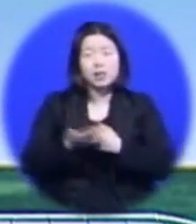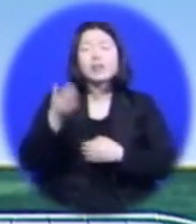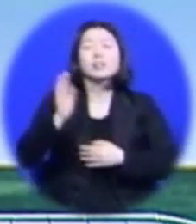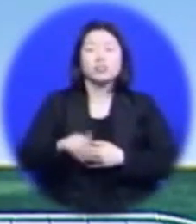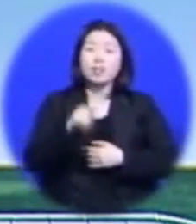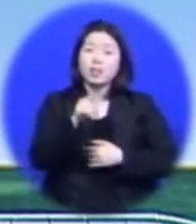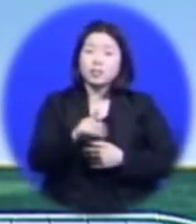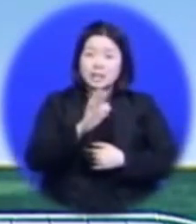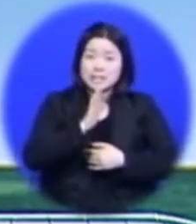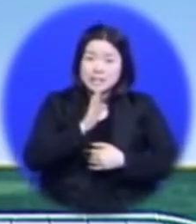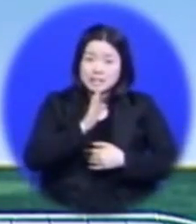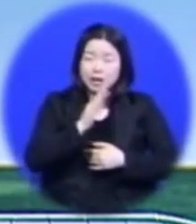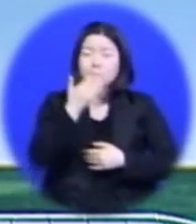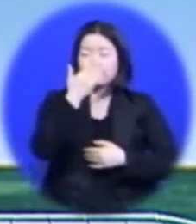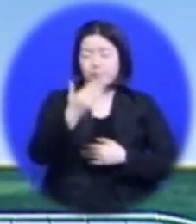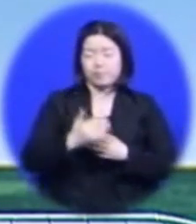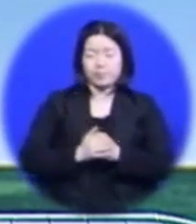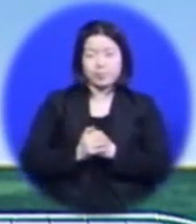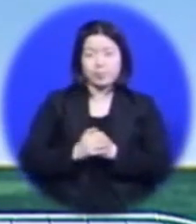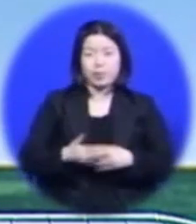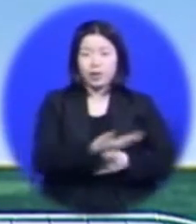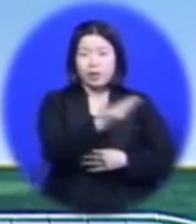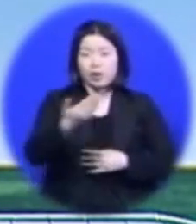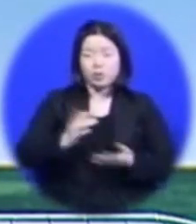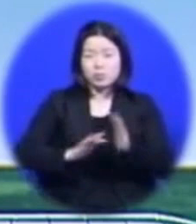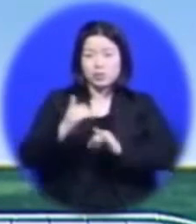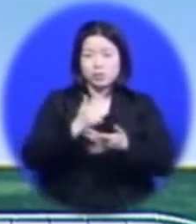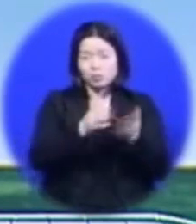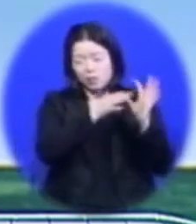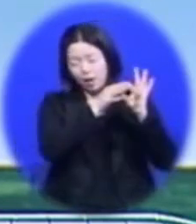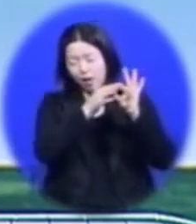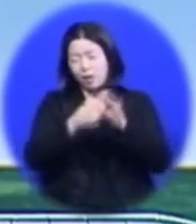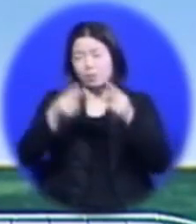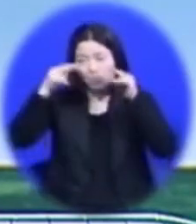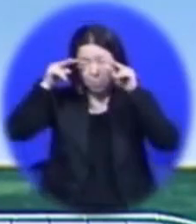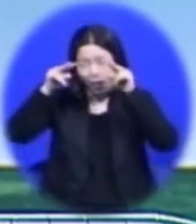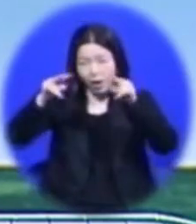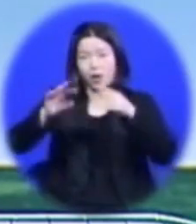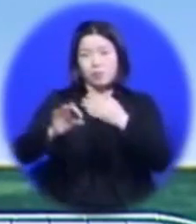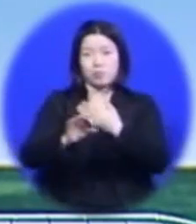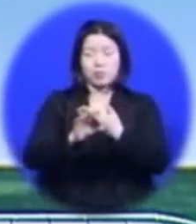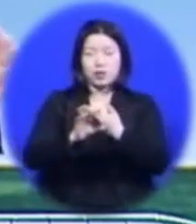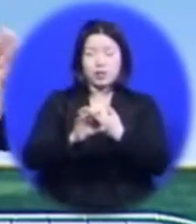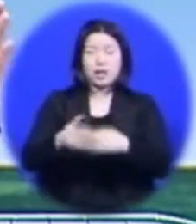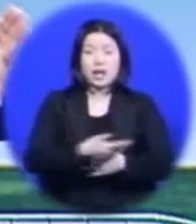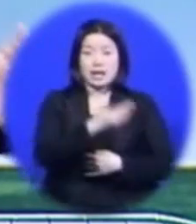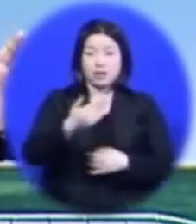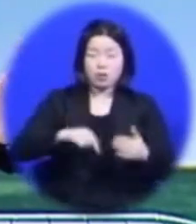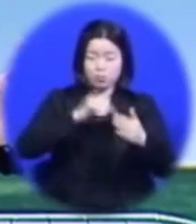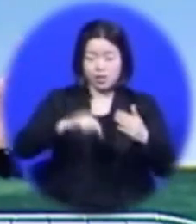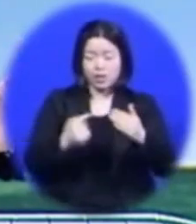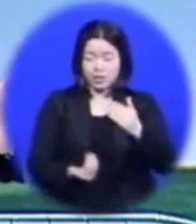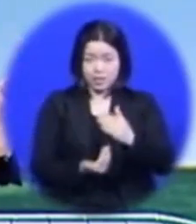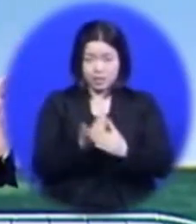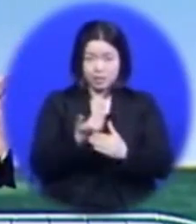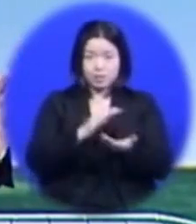그게 실제입니다. 여러분이 예수님을 계속 바라보게 되면 그러면 여러분 안에 일어나는